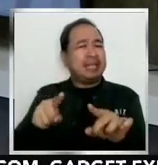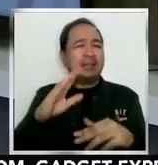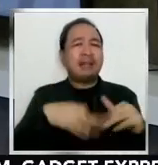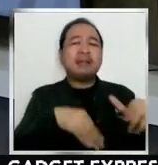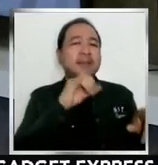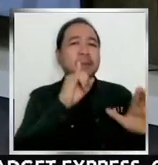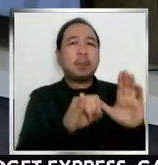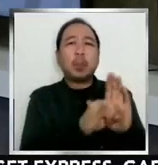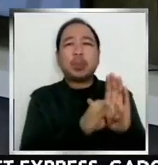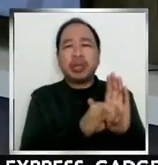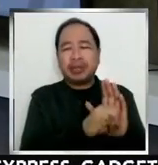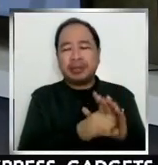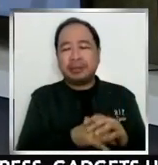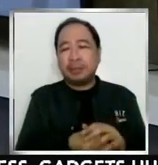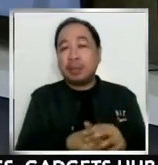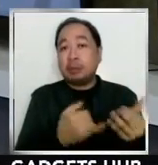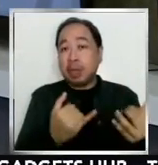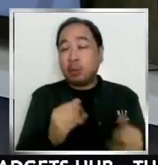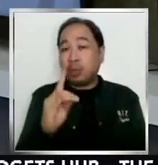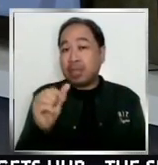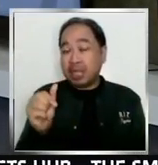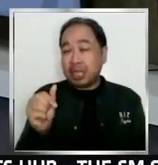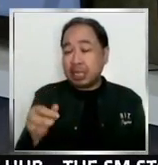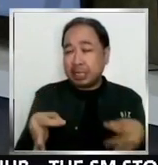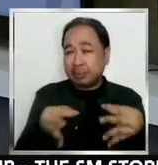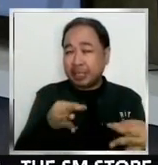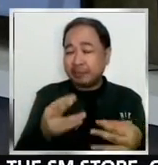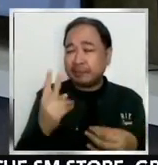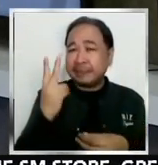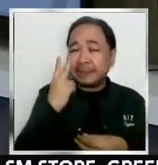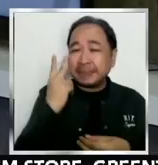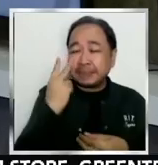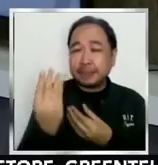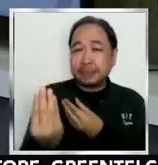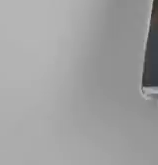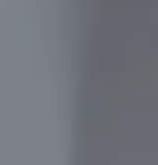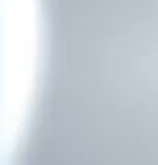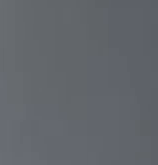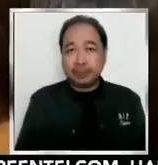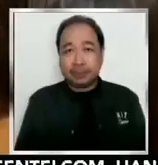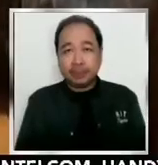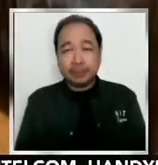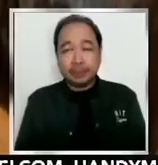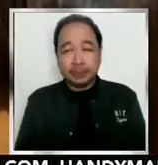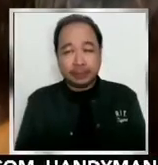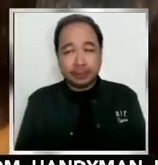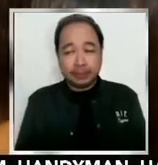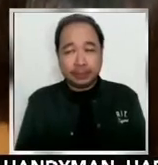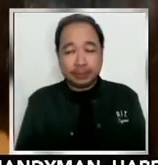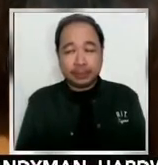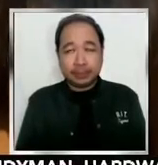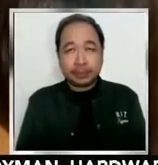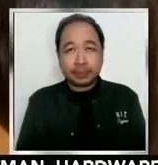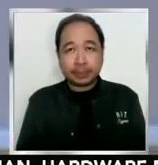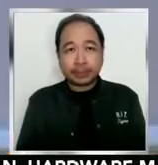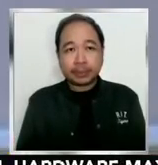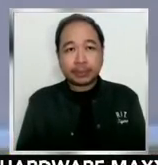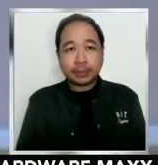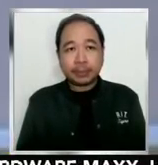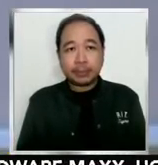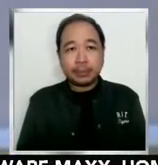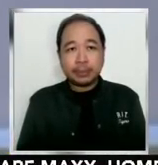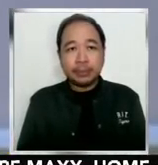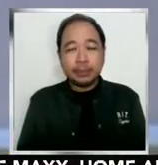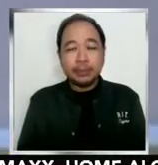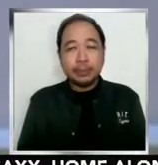DA sa sanipwersang pagtutok ni na Bernadette Reyes at Mav Gonzalez.